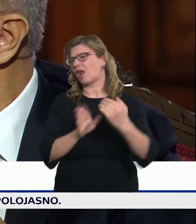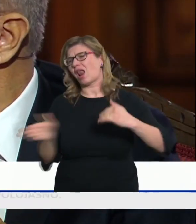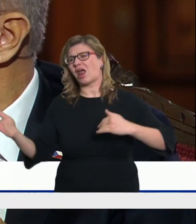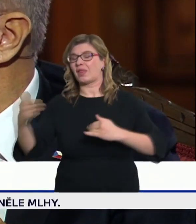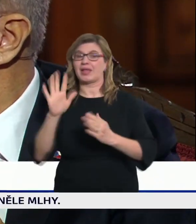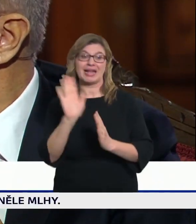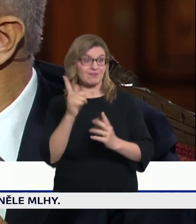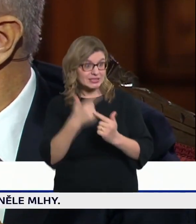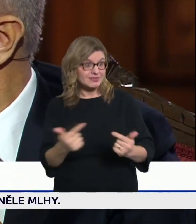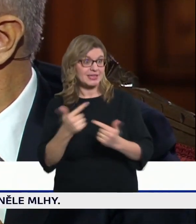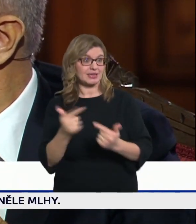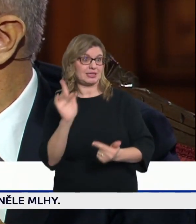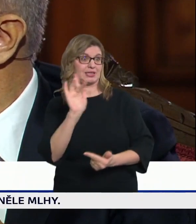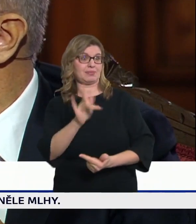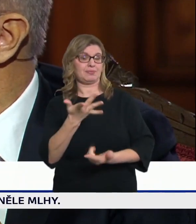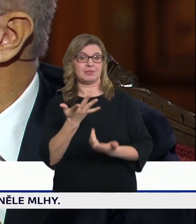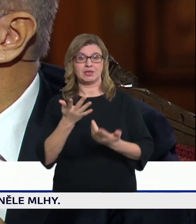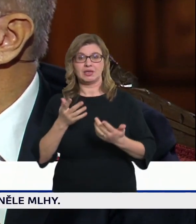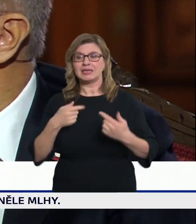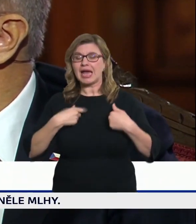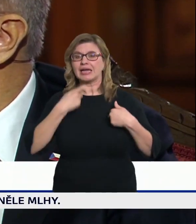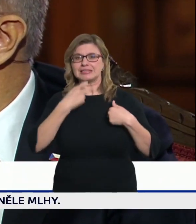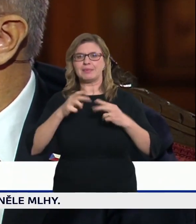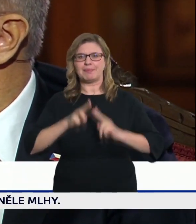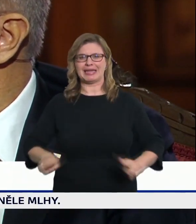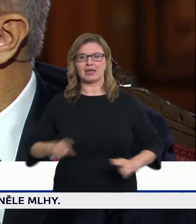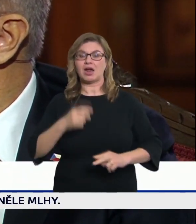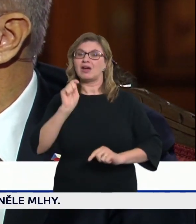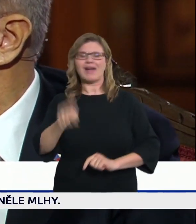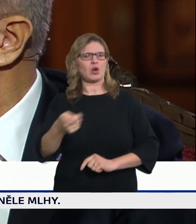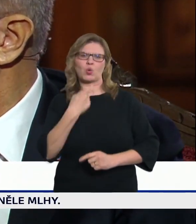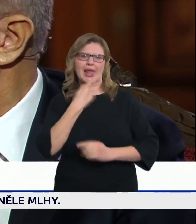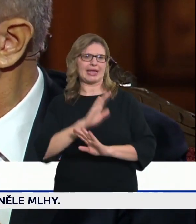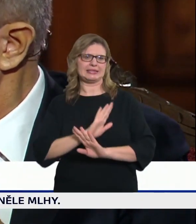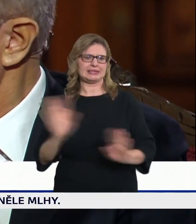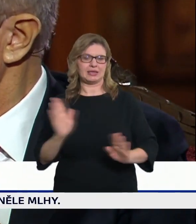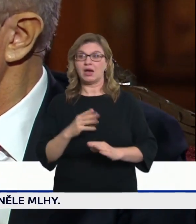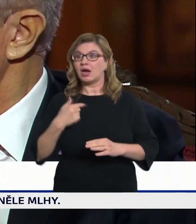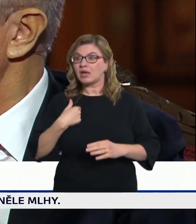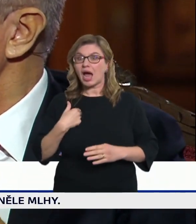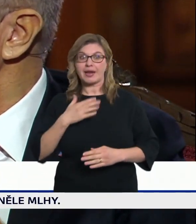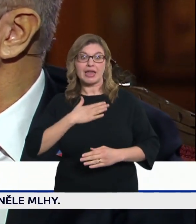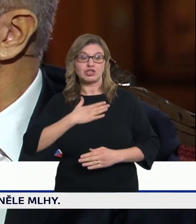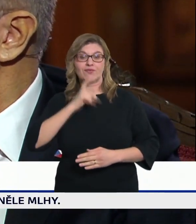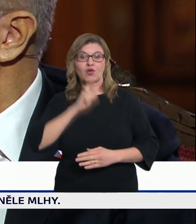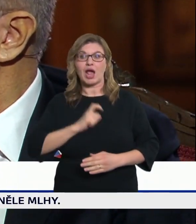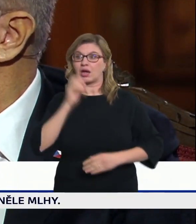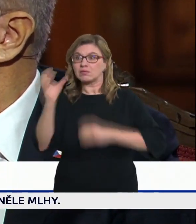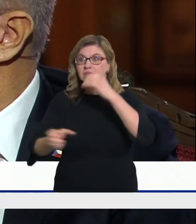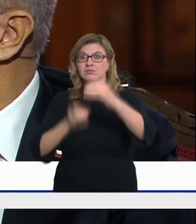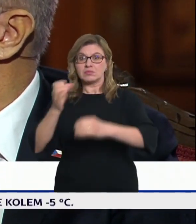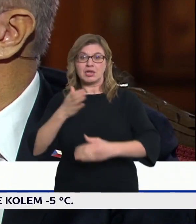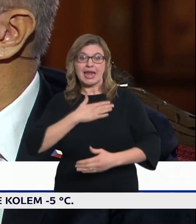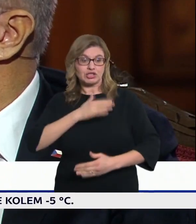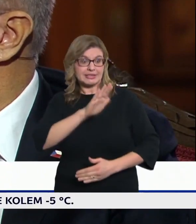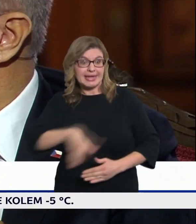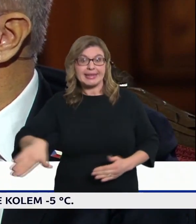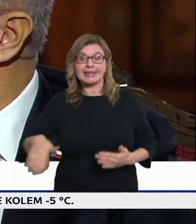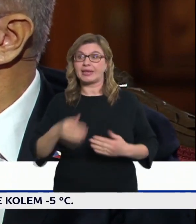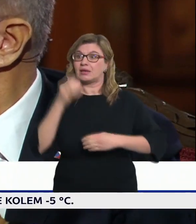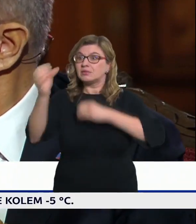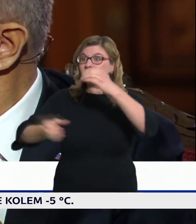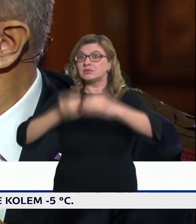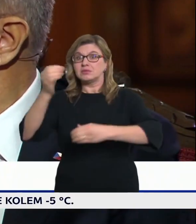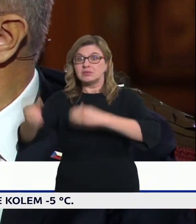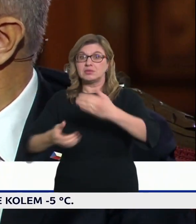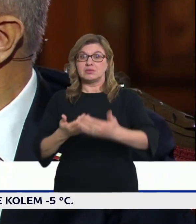spojenců? Určitě ne, já chci mír, dobře, nechci válku. Dobře. A v žádném případě bych neposílal naše děti a